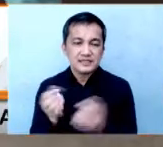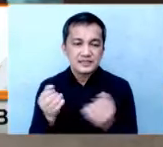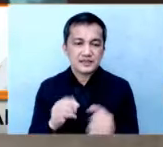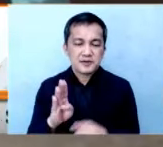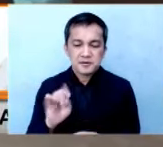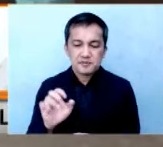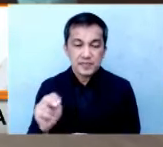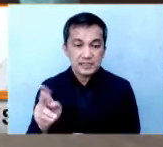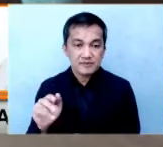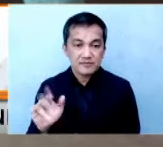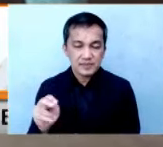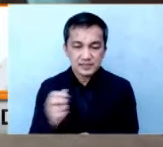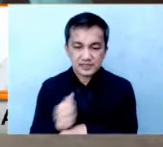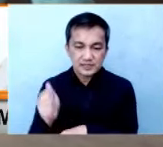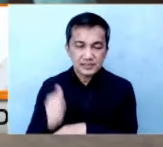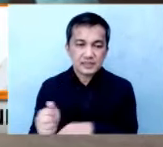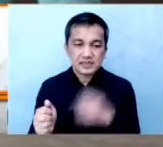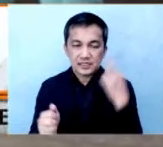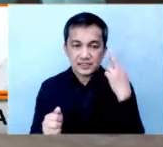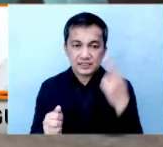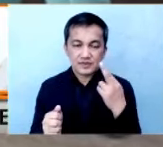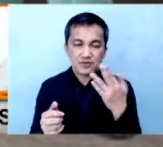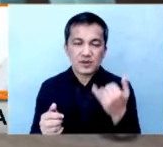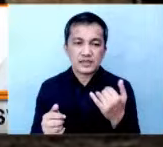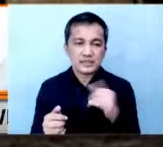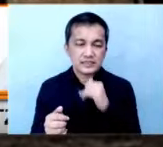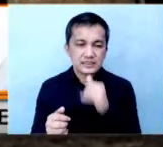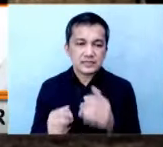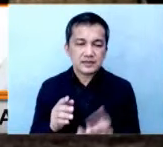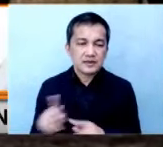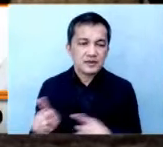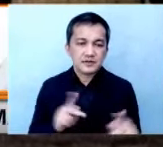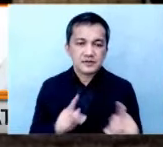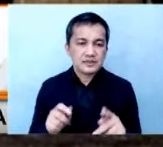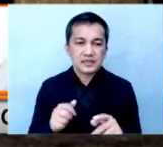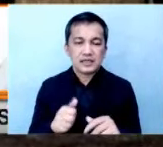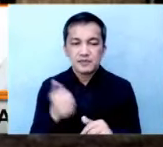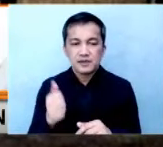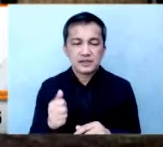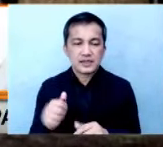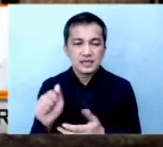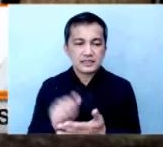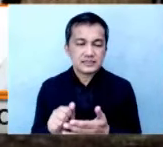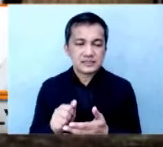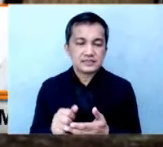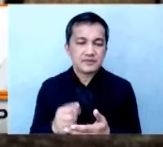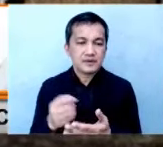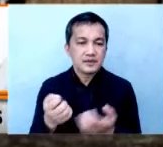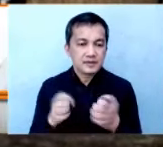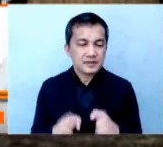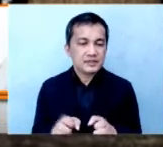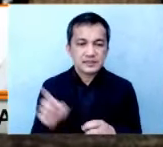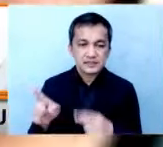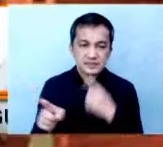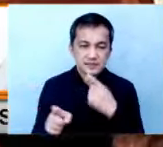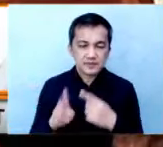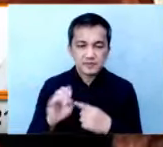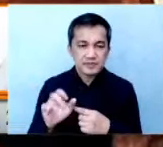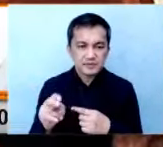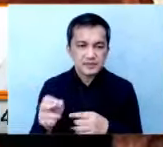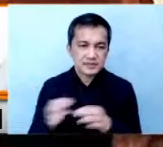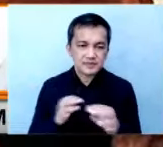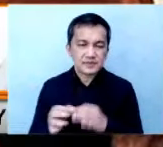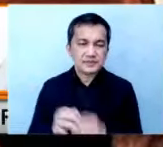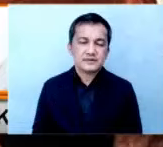na inaakusahang dahilan kung bakit di nakakapag-perform ang ilang artist sa ilang event. Bagay na nilinaw na rin ng Ben & Ben. Ang